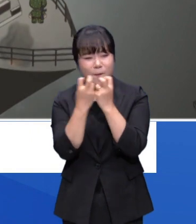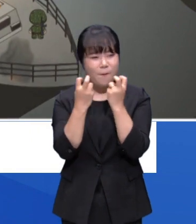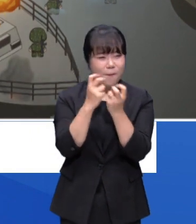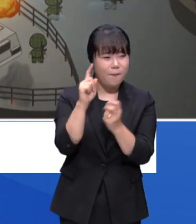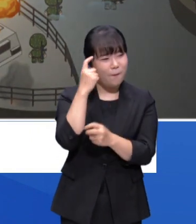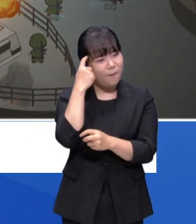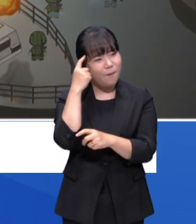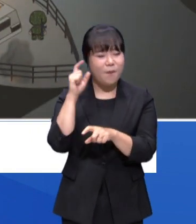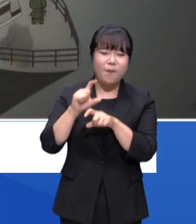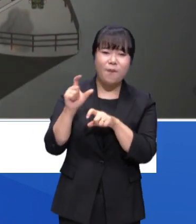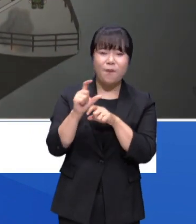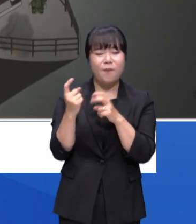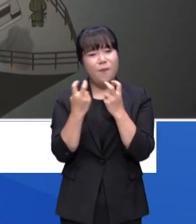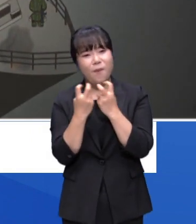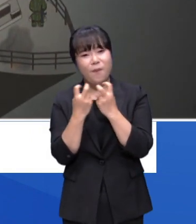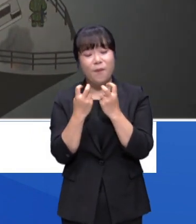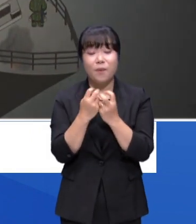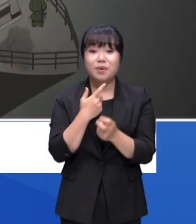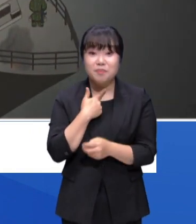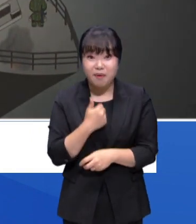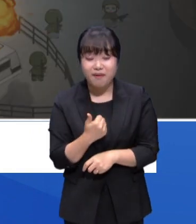되나 하고 여러 가지로 고민을 하다가